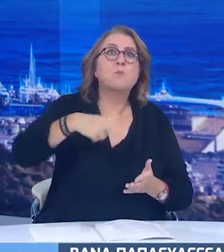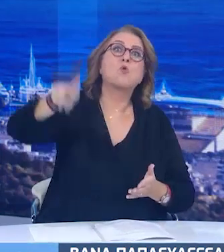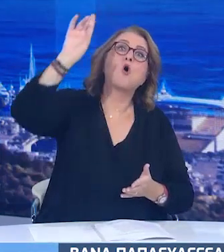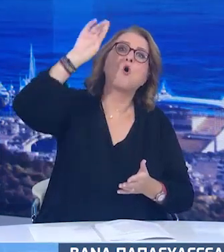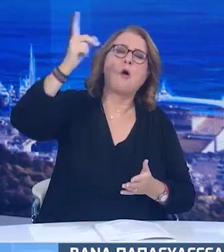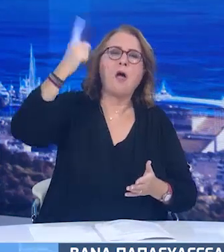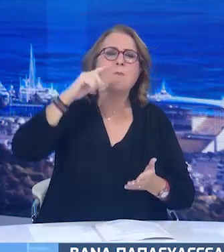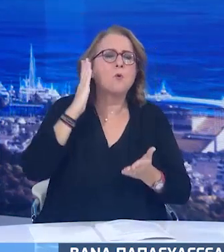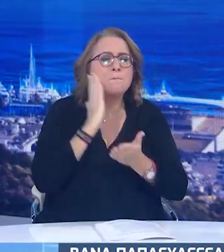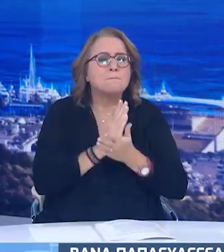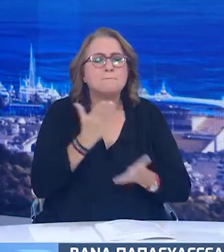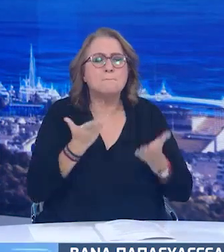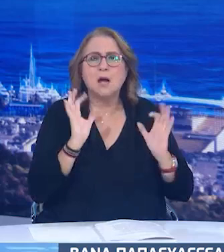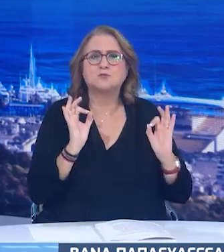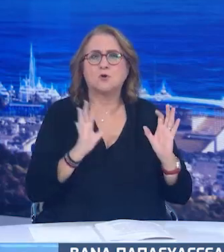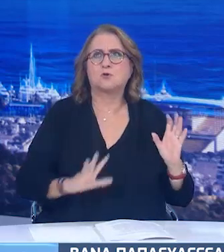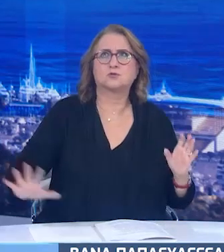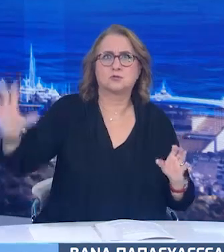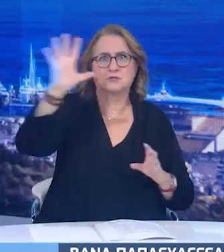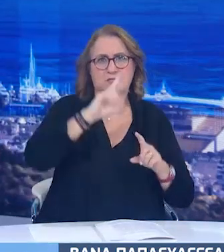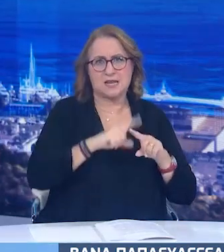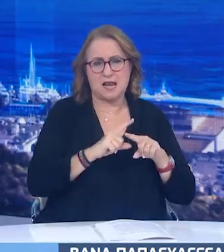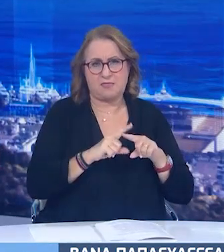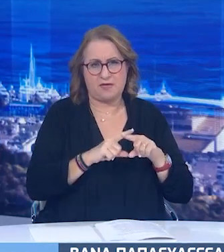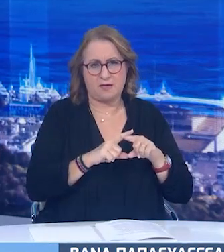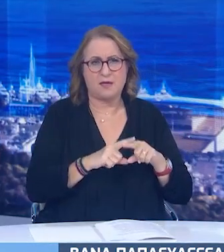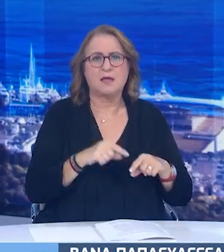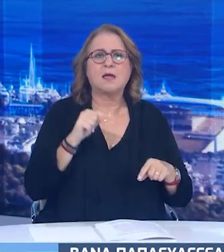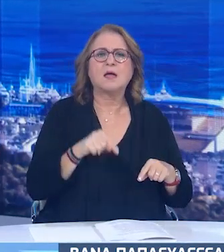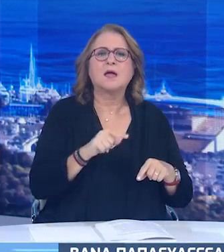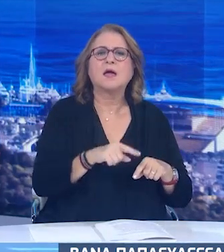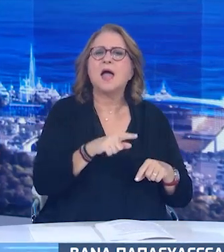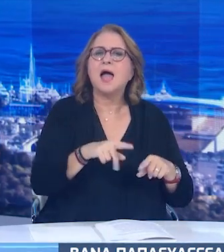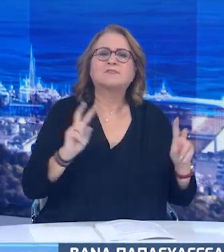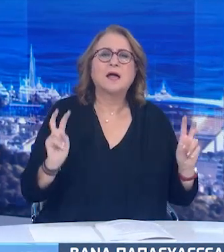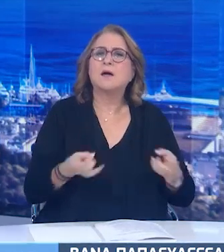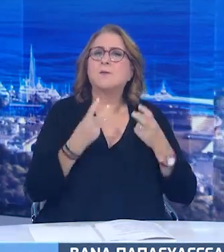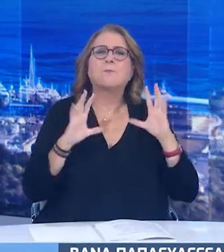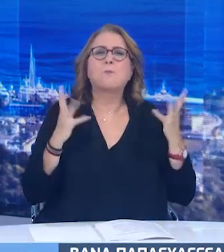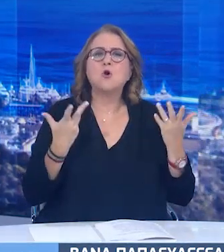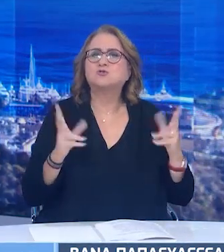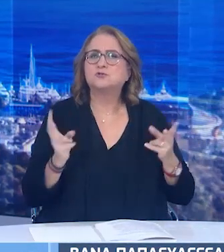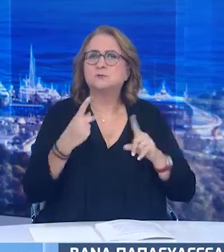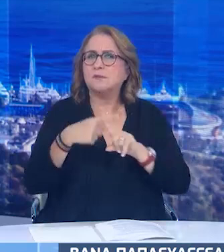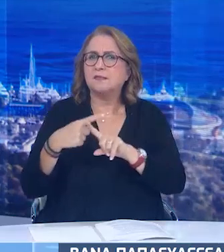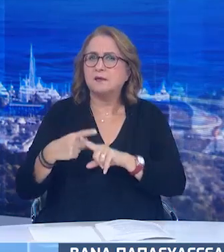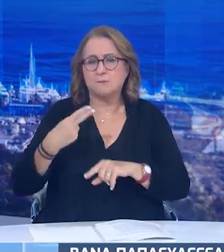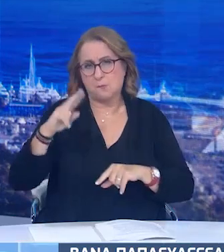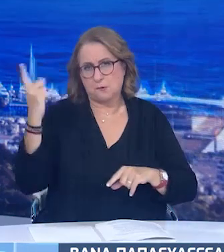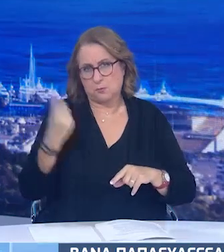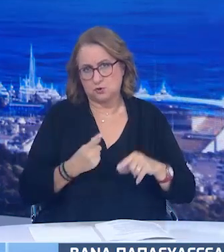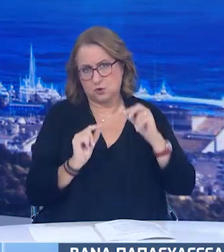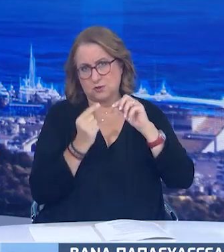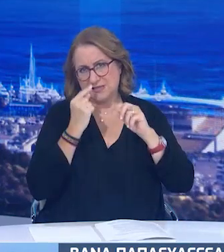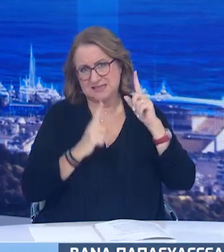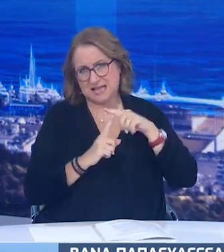στην επικράτεια. Σημαντικό ποσοστό των παιδιών της ΕΟΗς διαγνώστηκαν μέσω διενέργειας του self-test. Γι' αυτό επαναλαμβάνω την